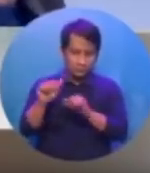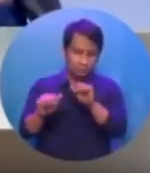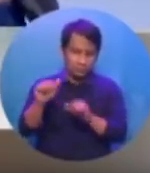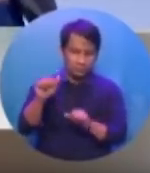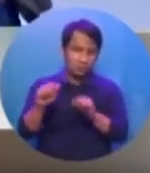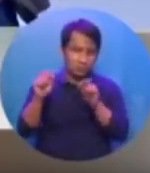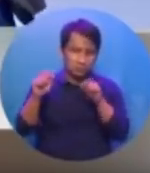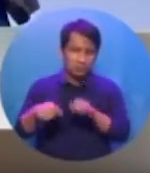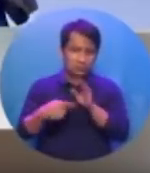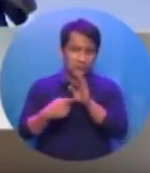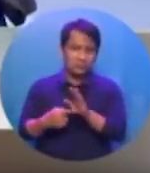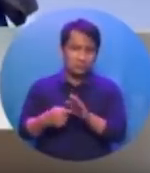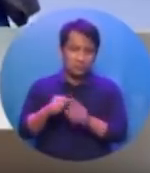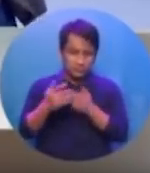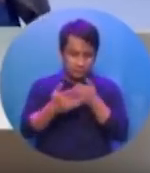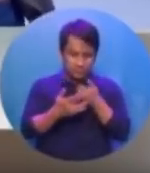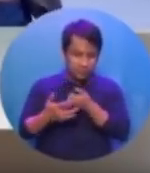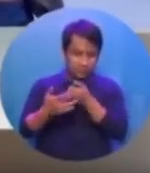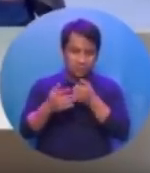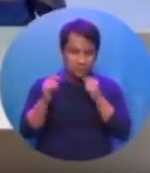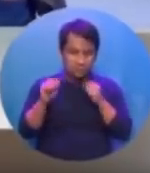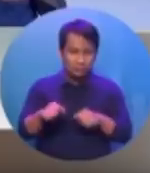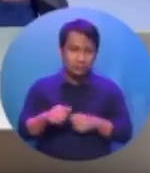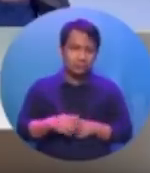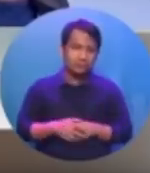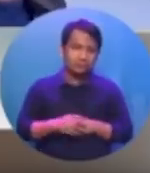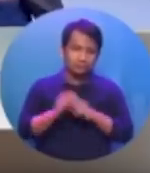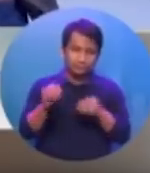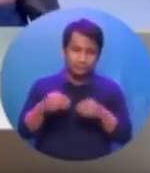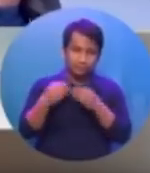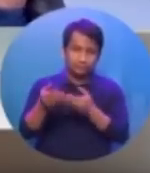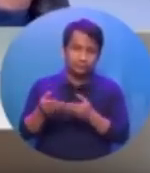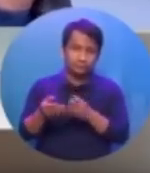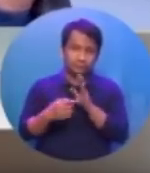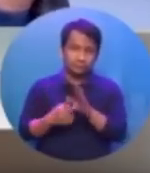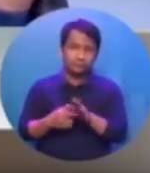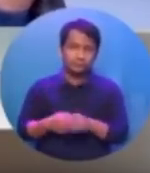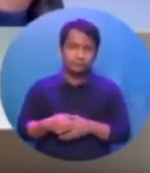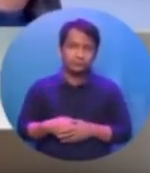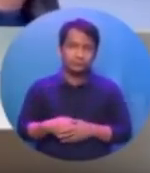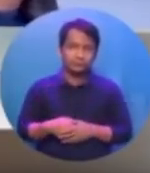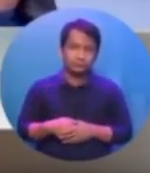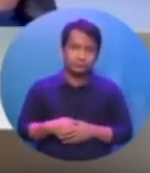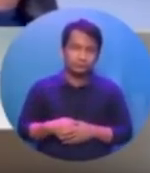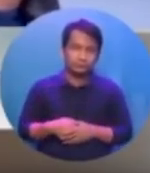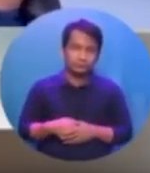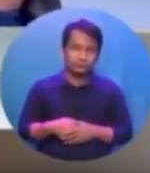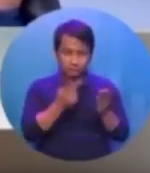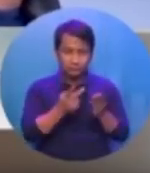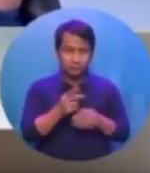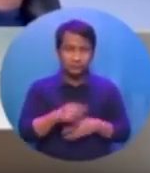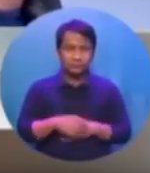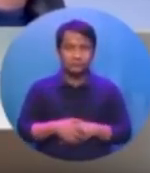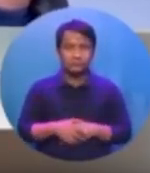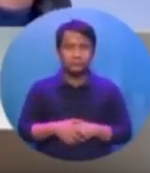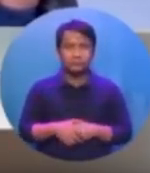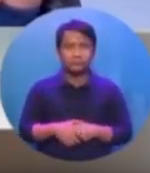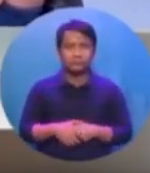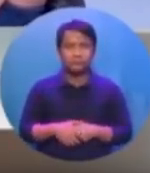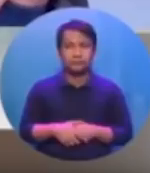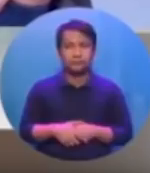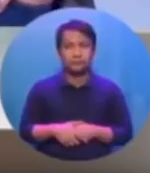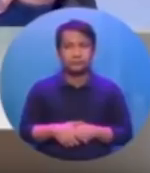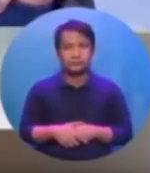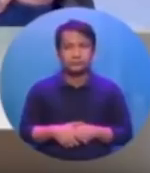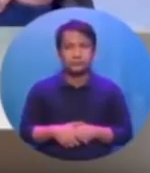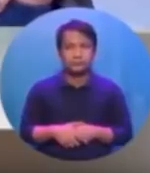Baka kailangan po, baka na-trauma itong bata. Kailangan nyo po bigyan ng intervention. Pagamot. Muna itong bata. Tama, ma'am. Pa-check up nyo